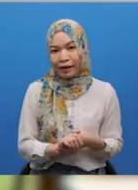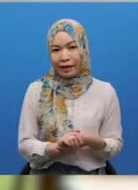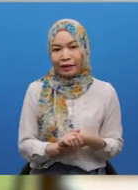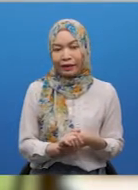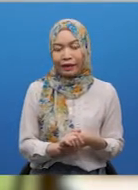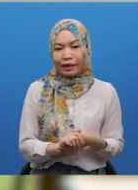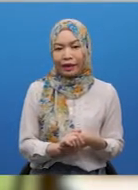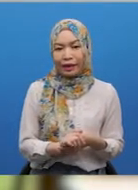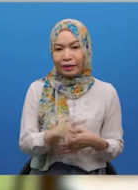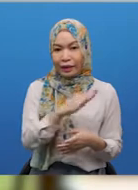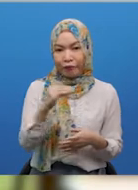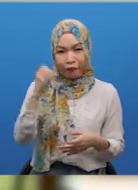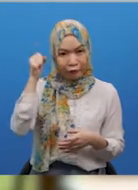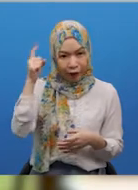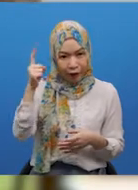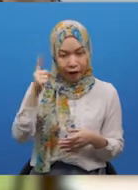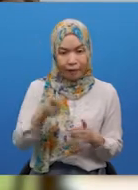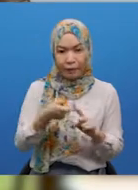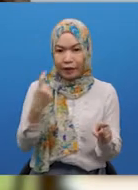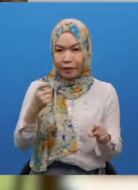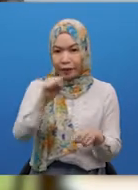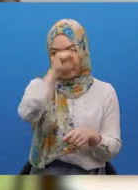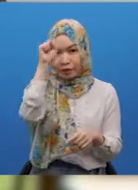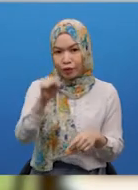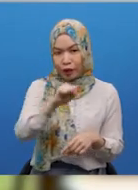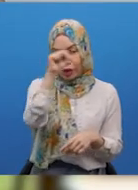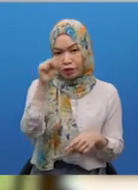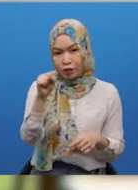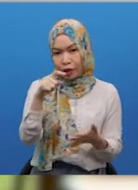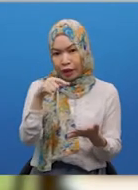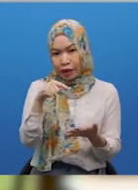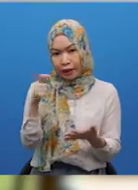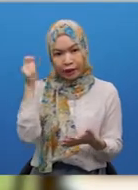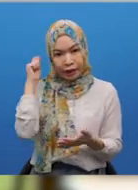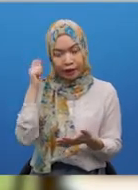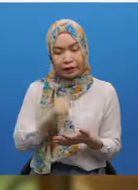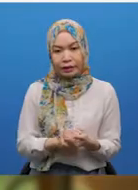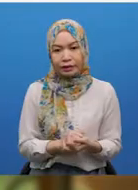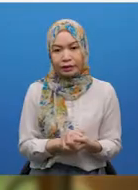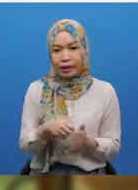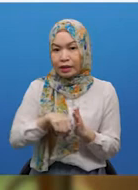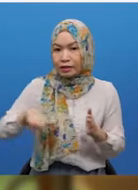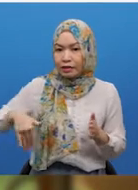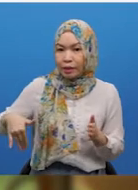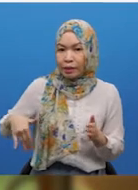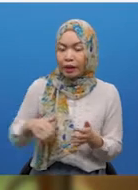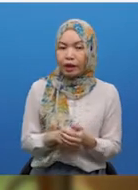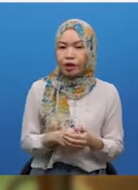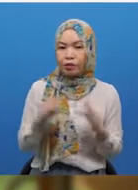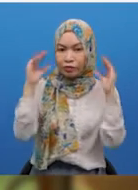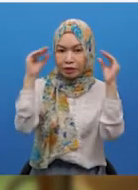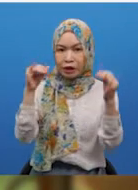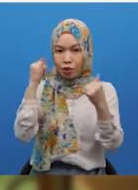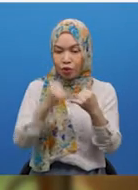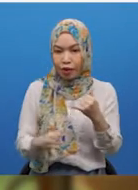kandungan pragmatik melalui soalan-soalan pengukuhan yang dikemukakan. Sebelum cikgu